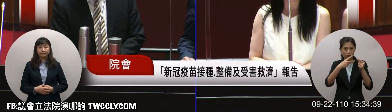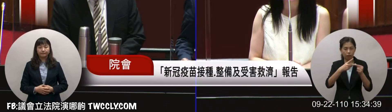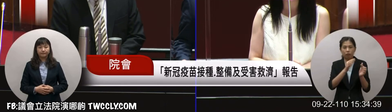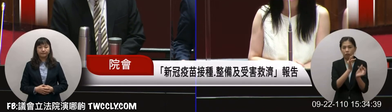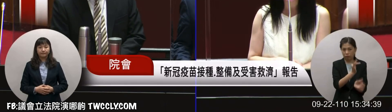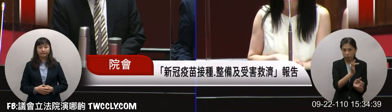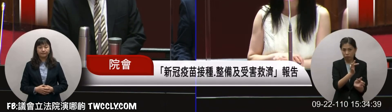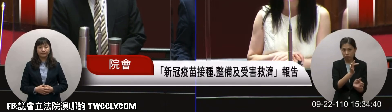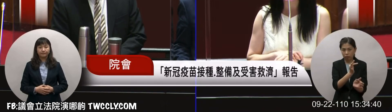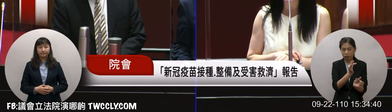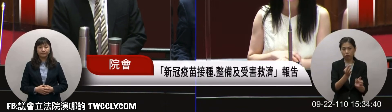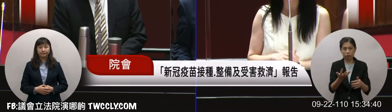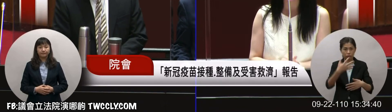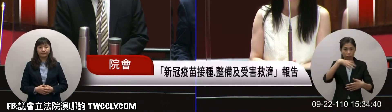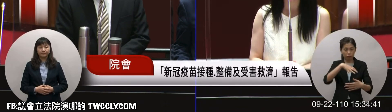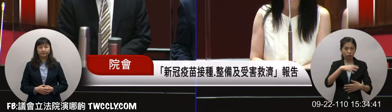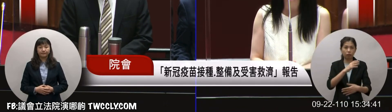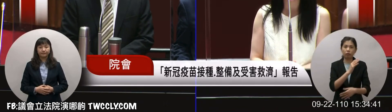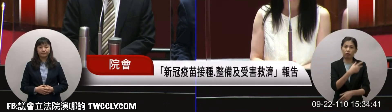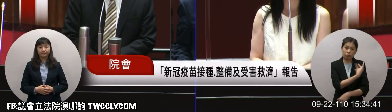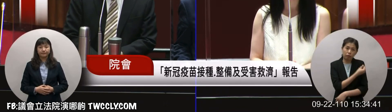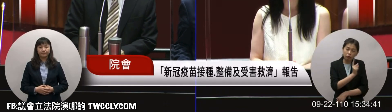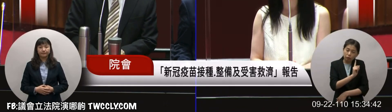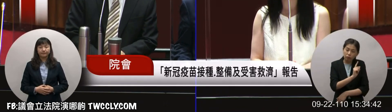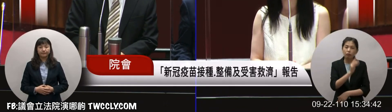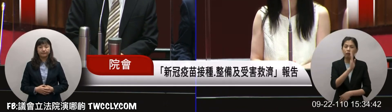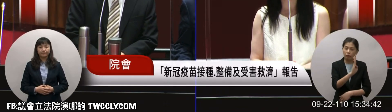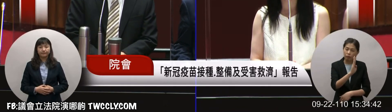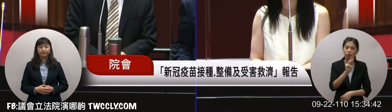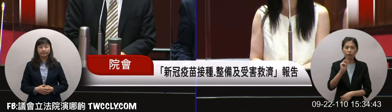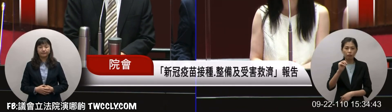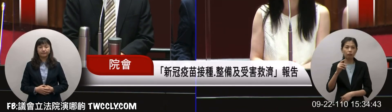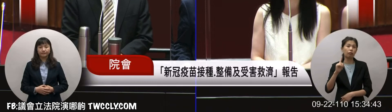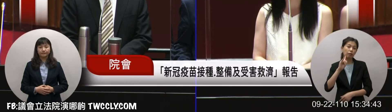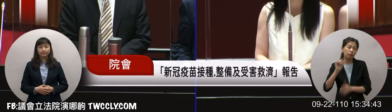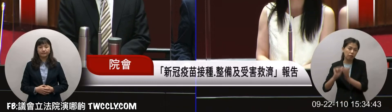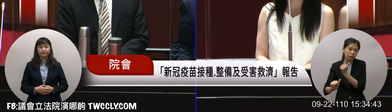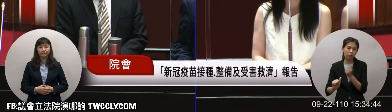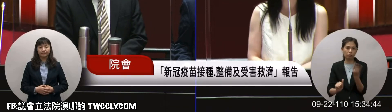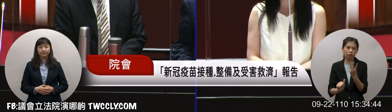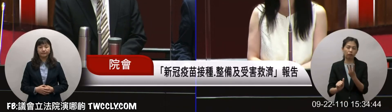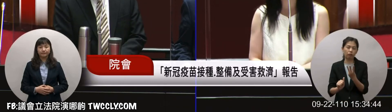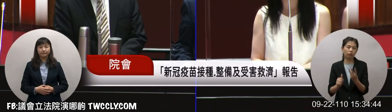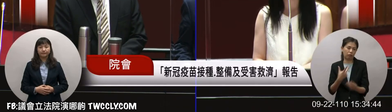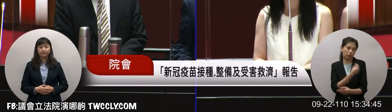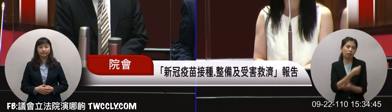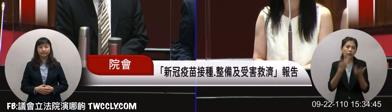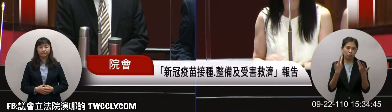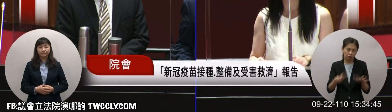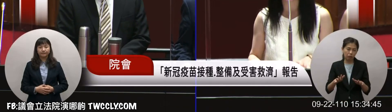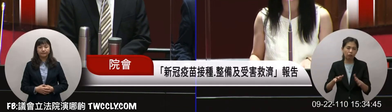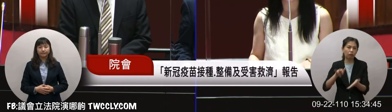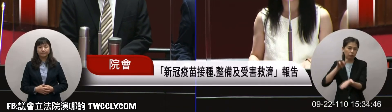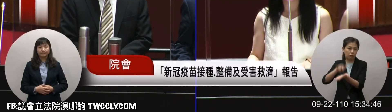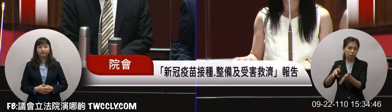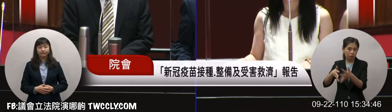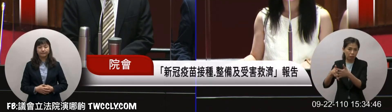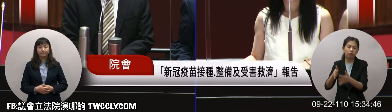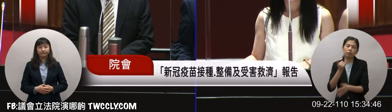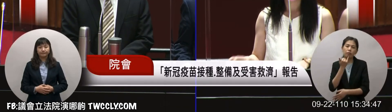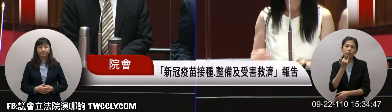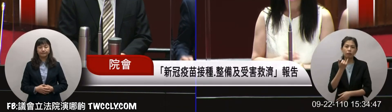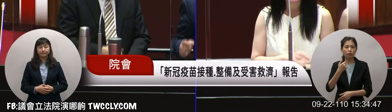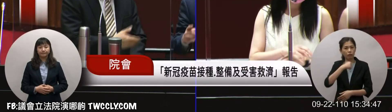中只包括莫德纳、BNT 跟胶生这样子的疫苗才能够入境美国。那台湾现在的规划是什么？